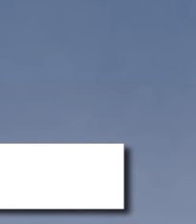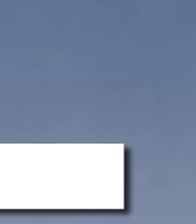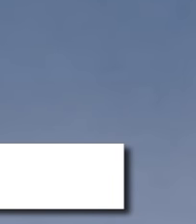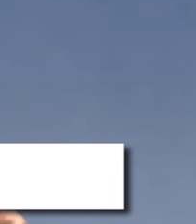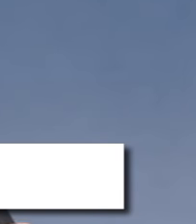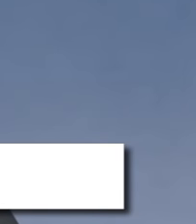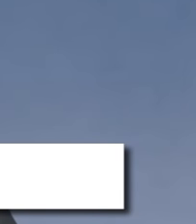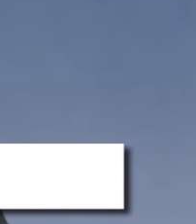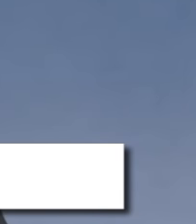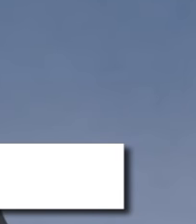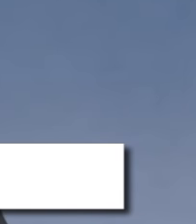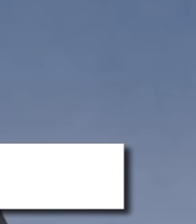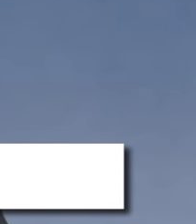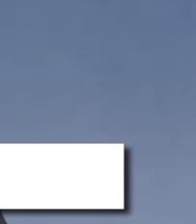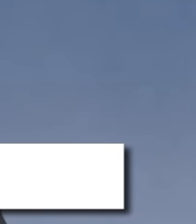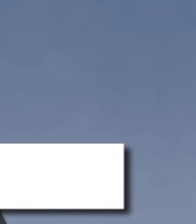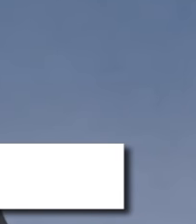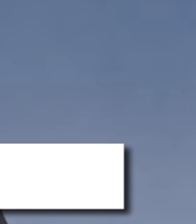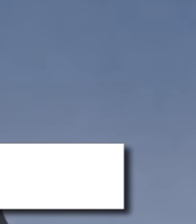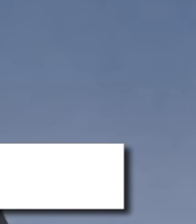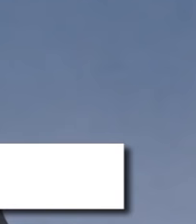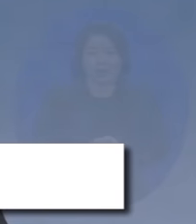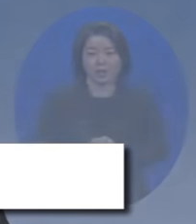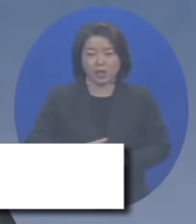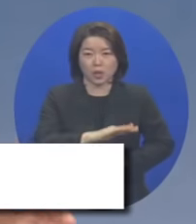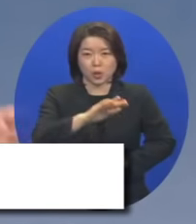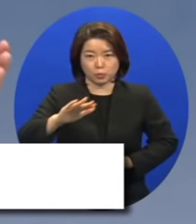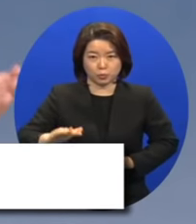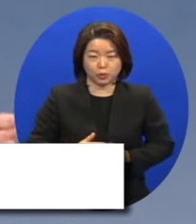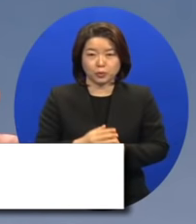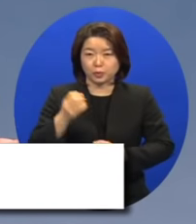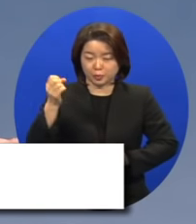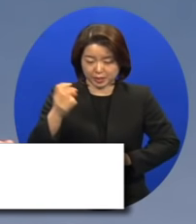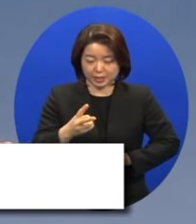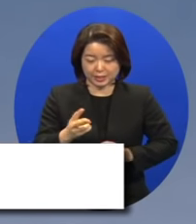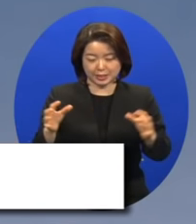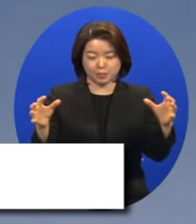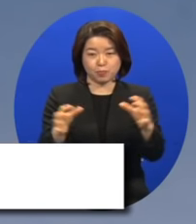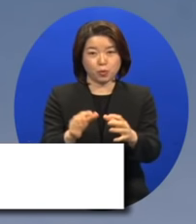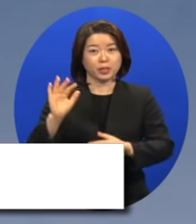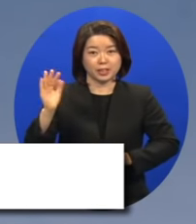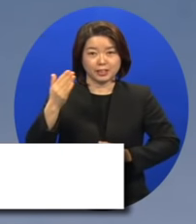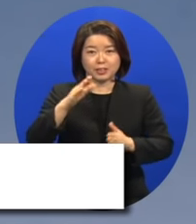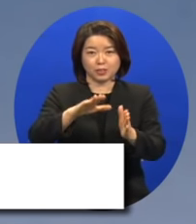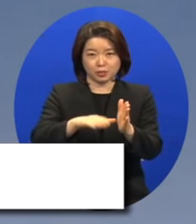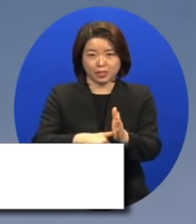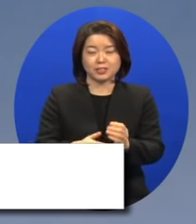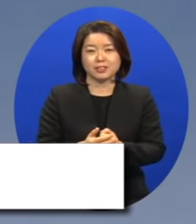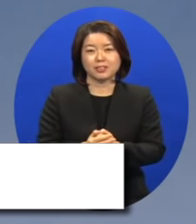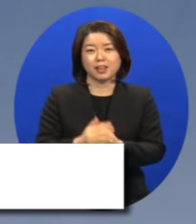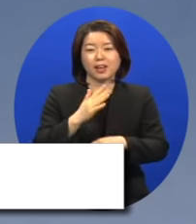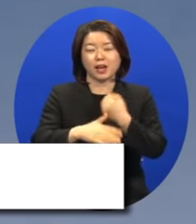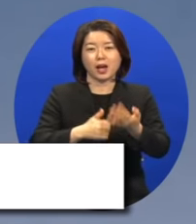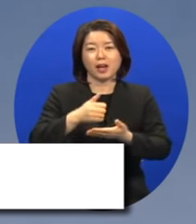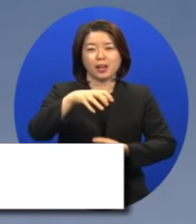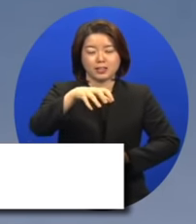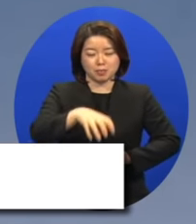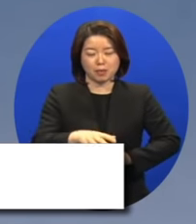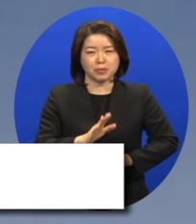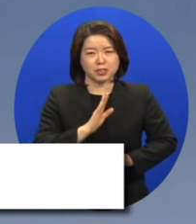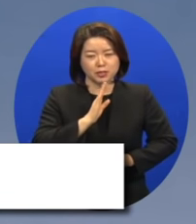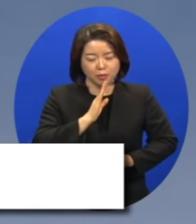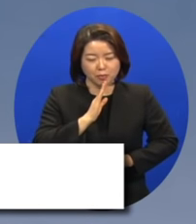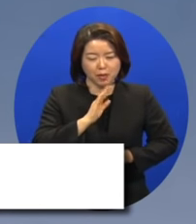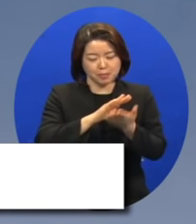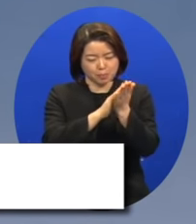.우리가다시모였을때, 진정으로변화되고새로운사람으로서하나님앞에나아갈수있다면